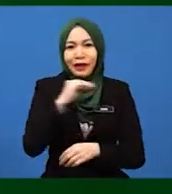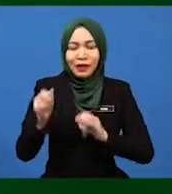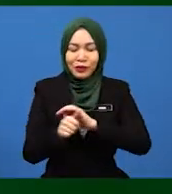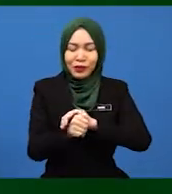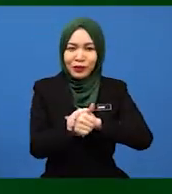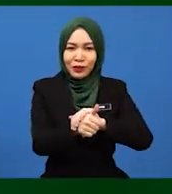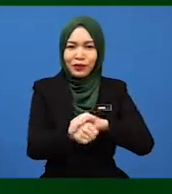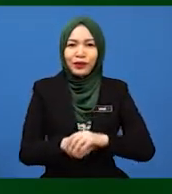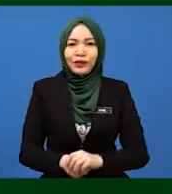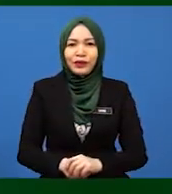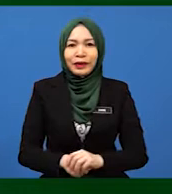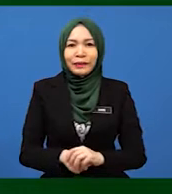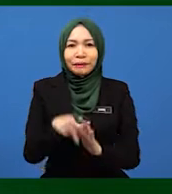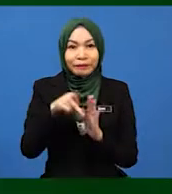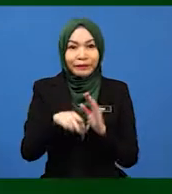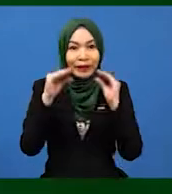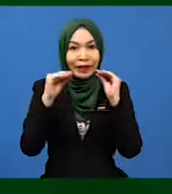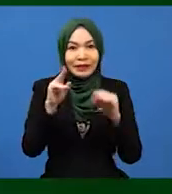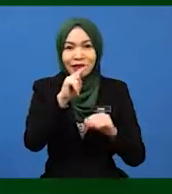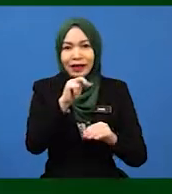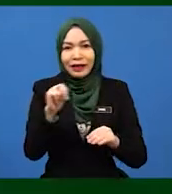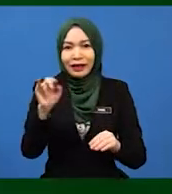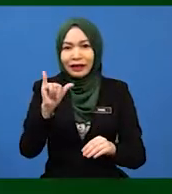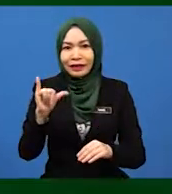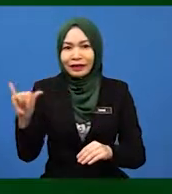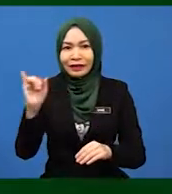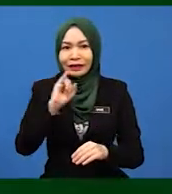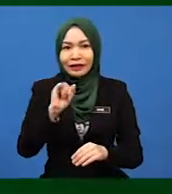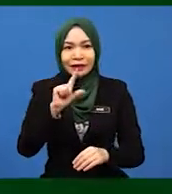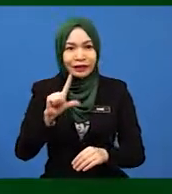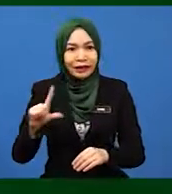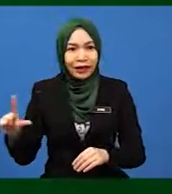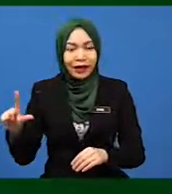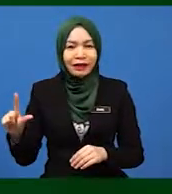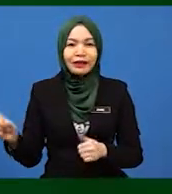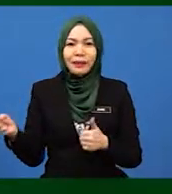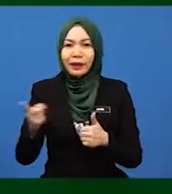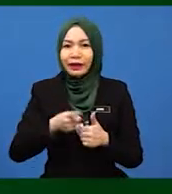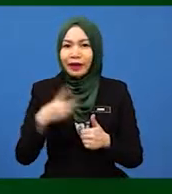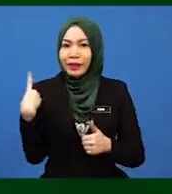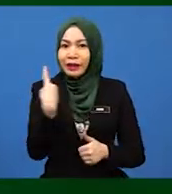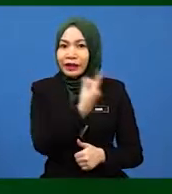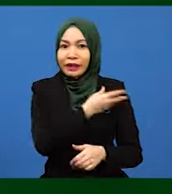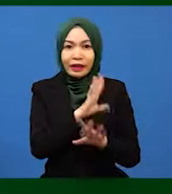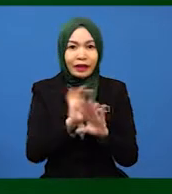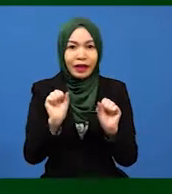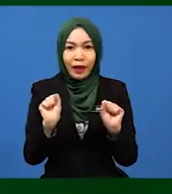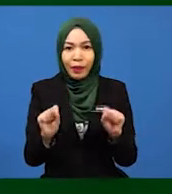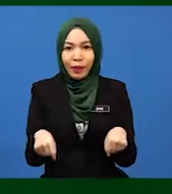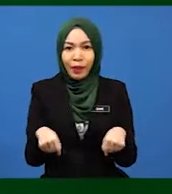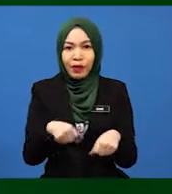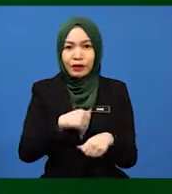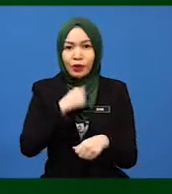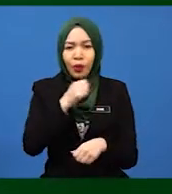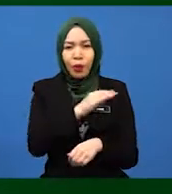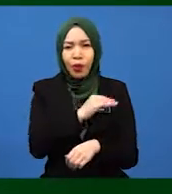Pengajaran daripada cerita tersebut ialah, pertama, kita tidak boleh bersikap sombong